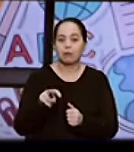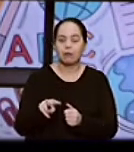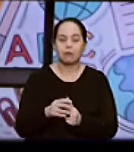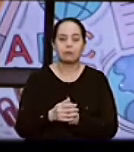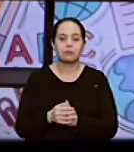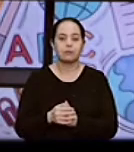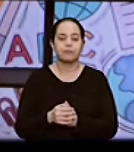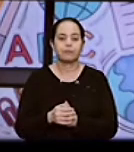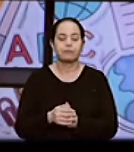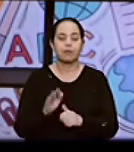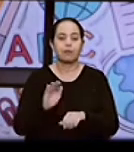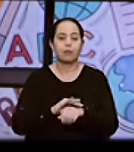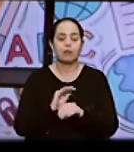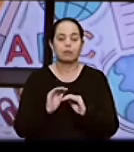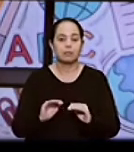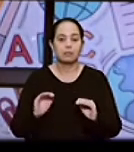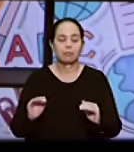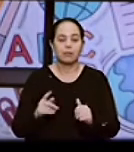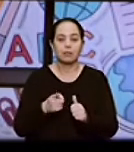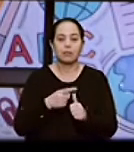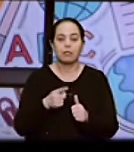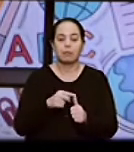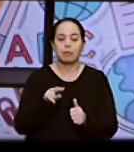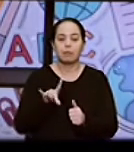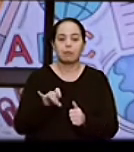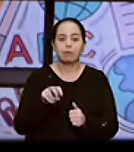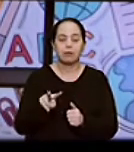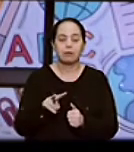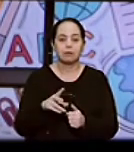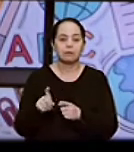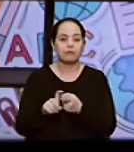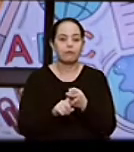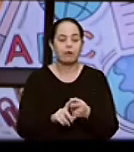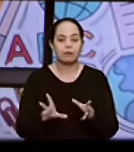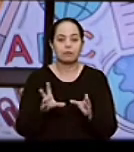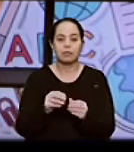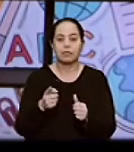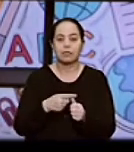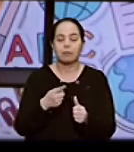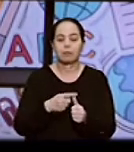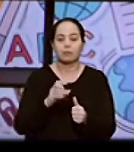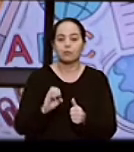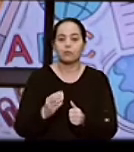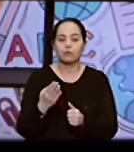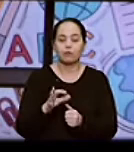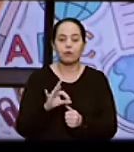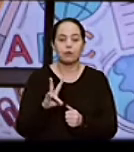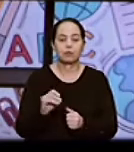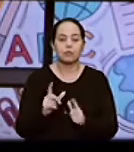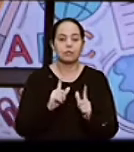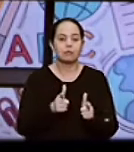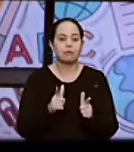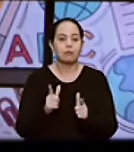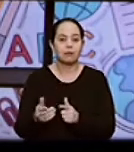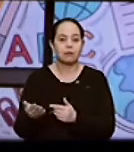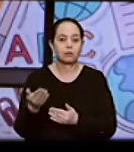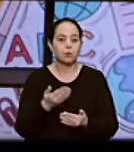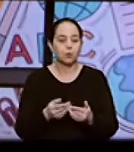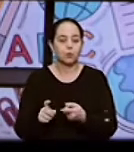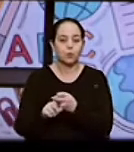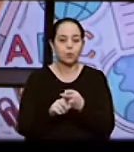Молодцы, ребята! Имя прилагательное связано с именем существительным. Они согласуются в роде, числе и